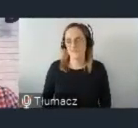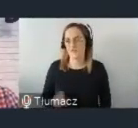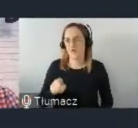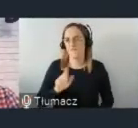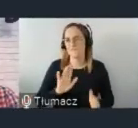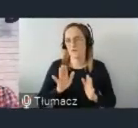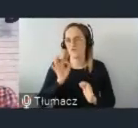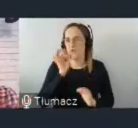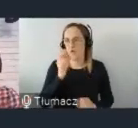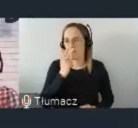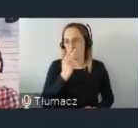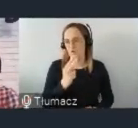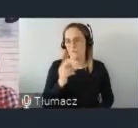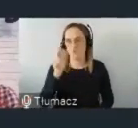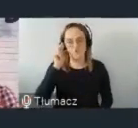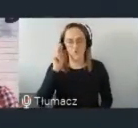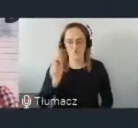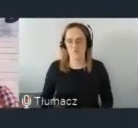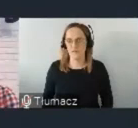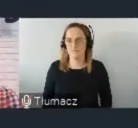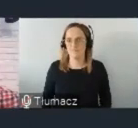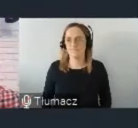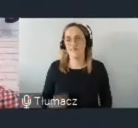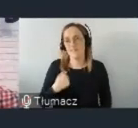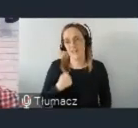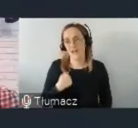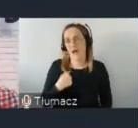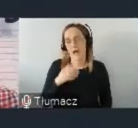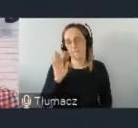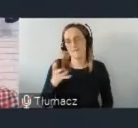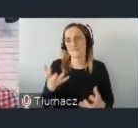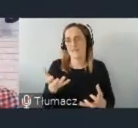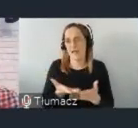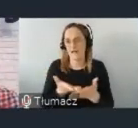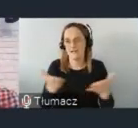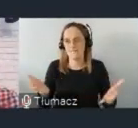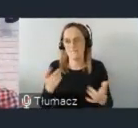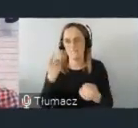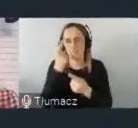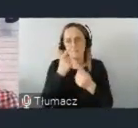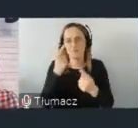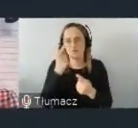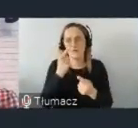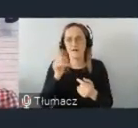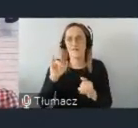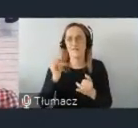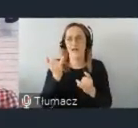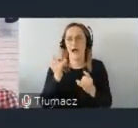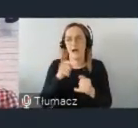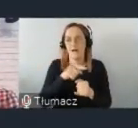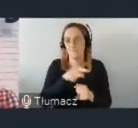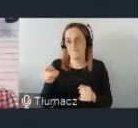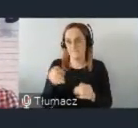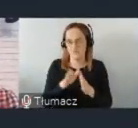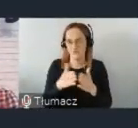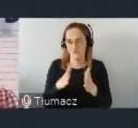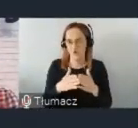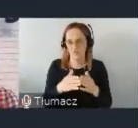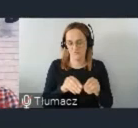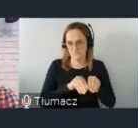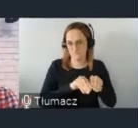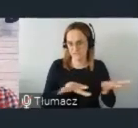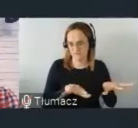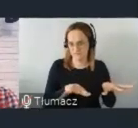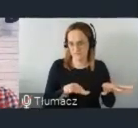Ja będę zachęcał was, żebyście myśleli o tym, jak wy swoje książki będziecie zaraz rozszerzać,